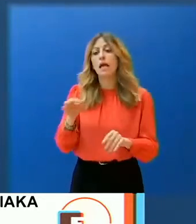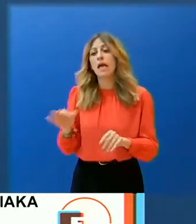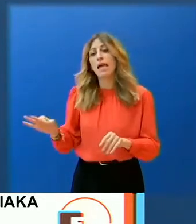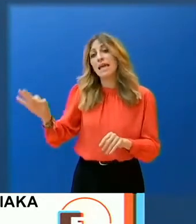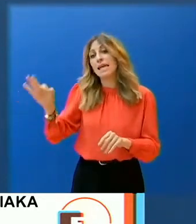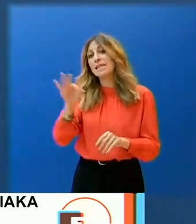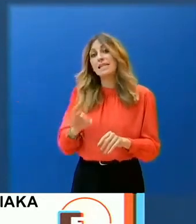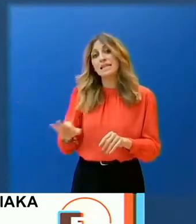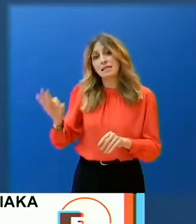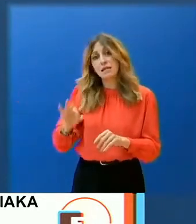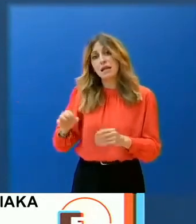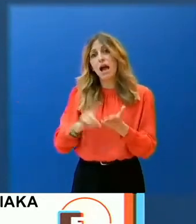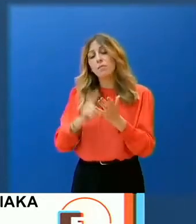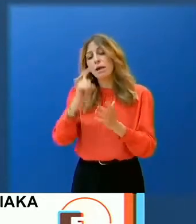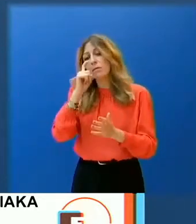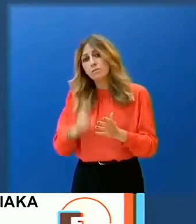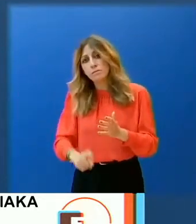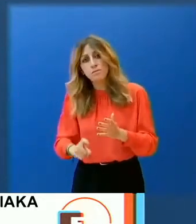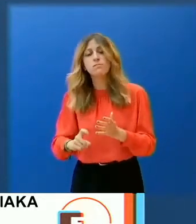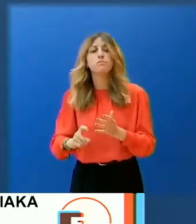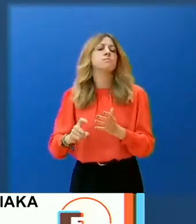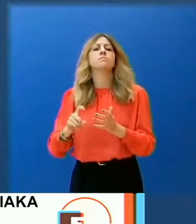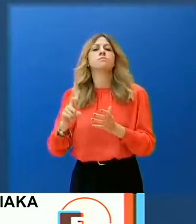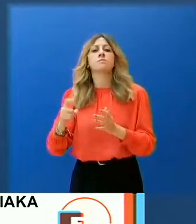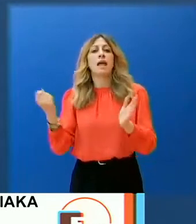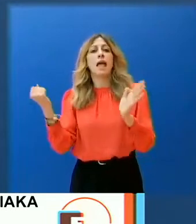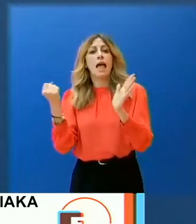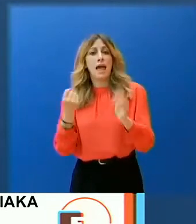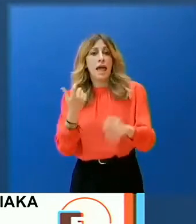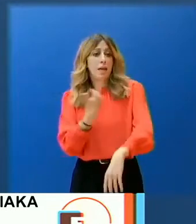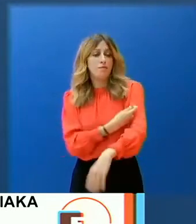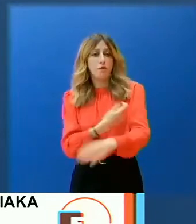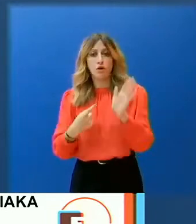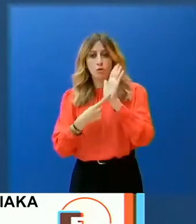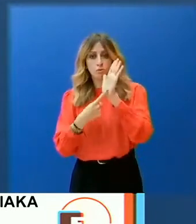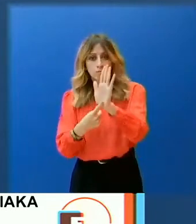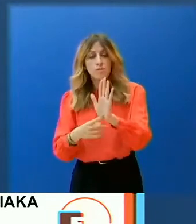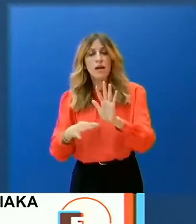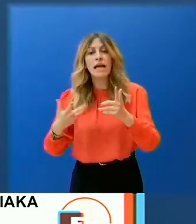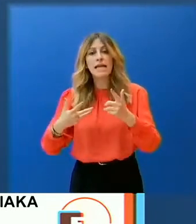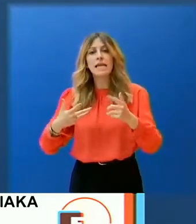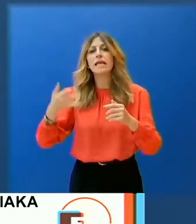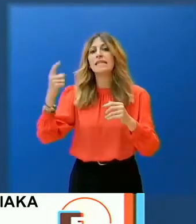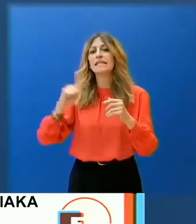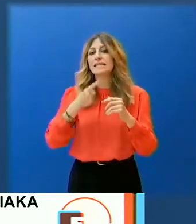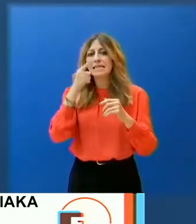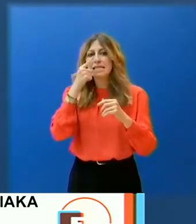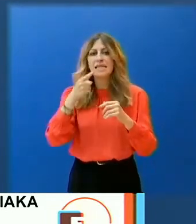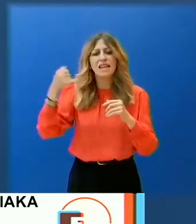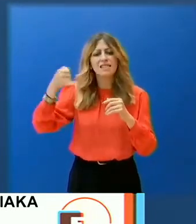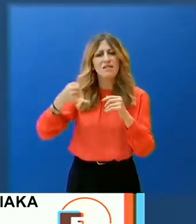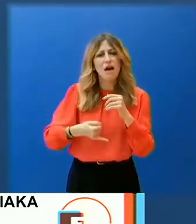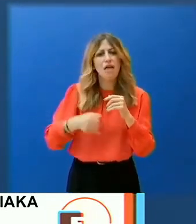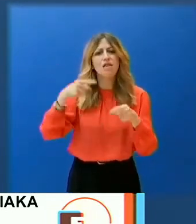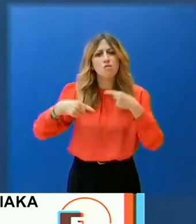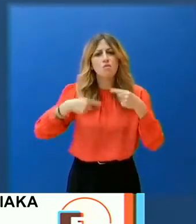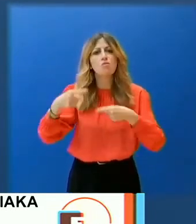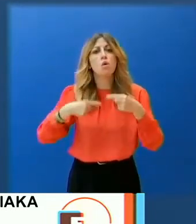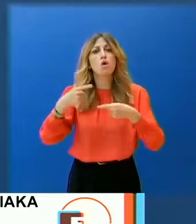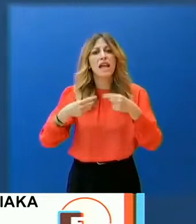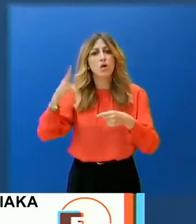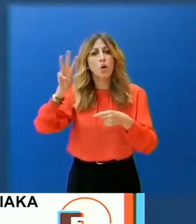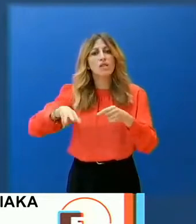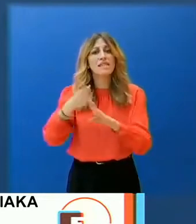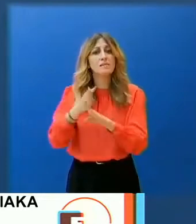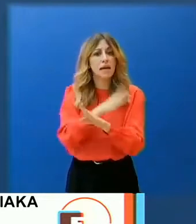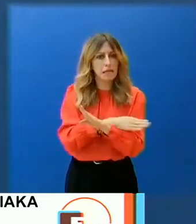δόση, είτε αρνητικού PCR τεστ 72 ωρών, είτε rapid test 24 ωρών, είτε self test 24